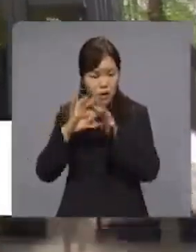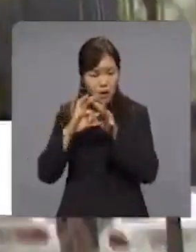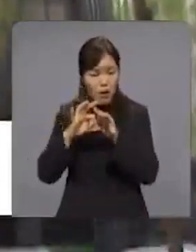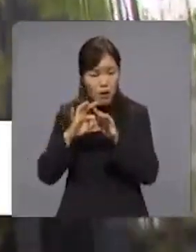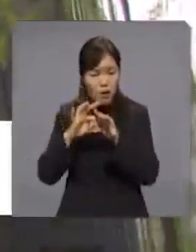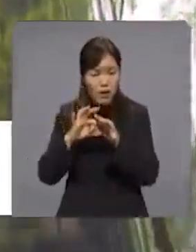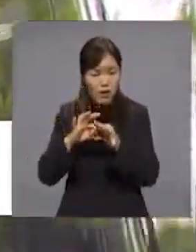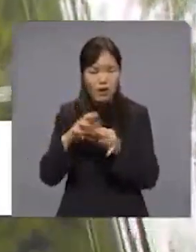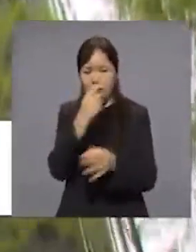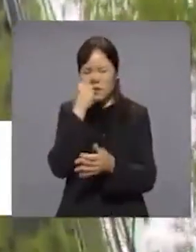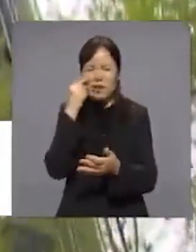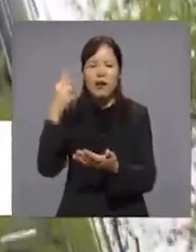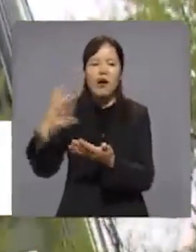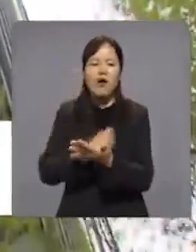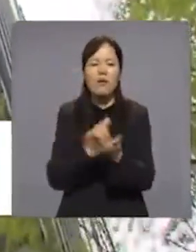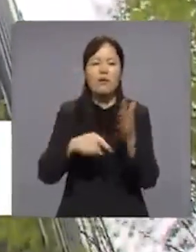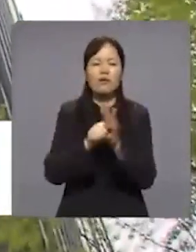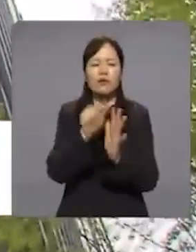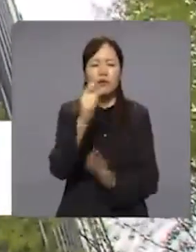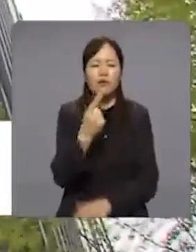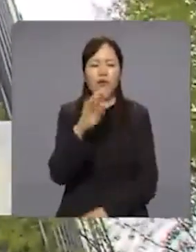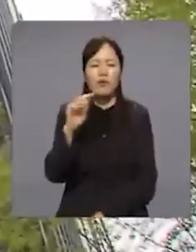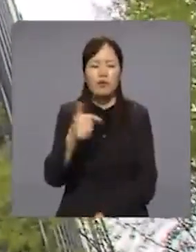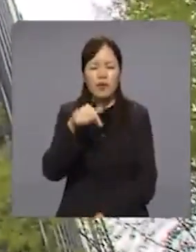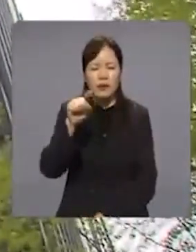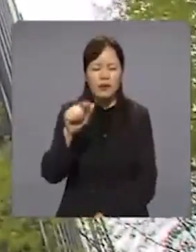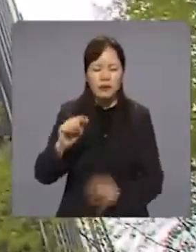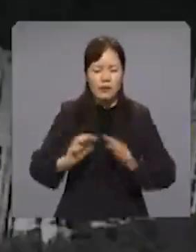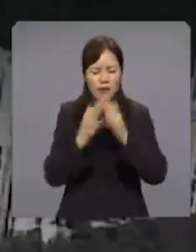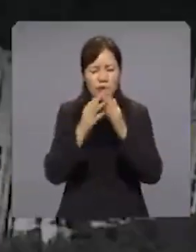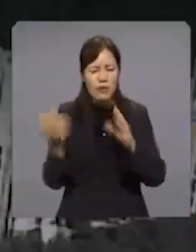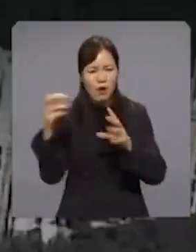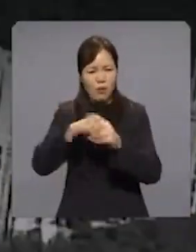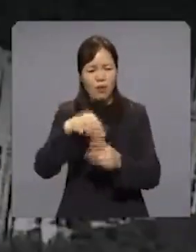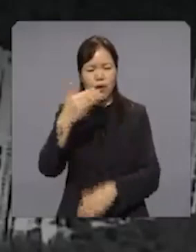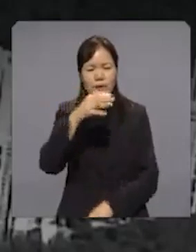호반건설과 부국증권 등 89곳을 압수수색했습니다.